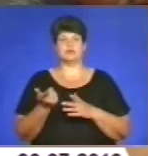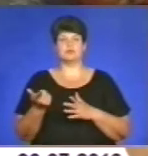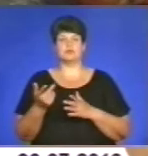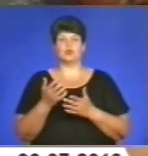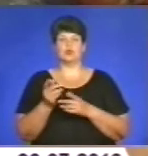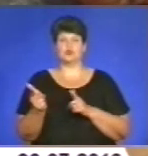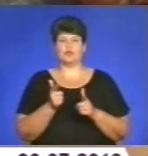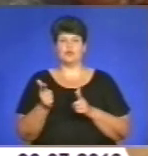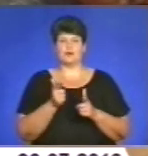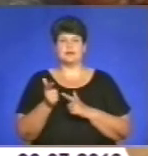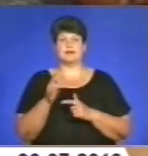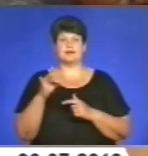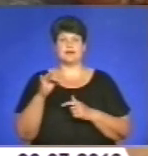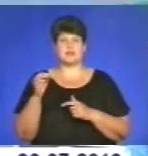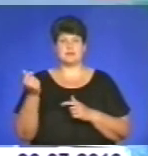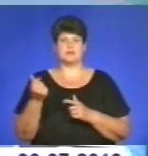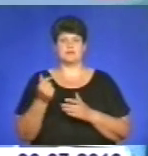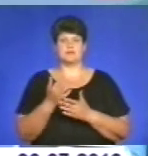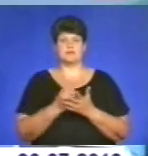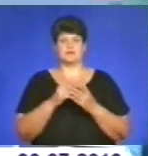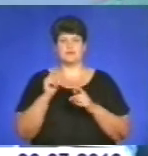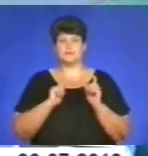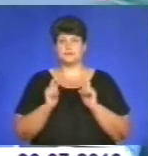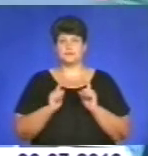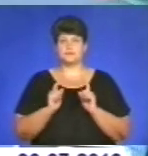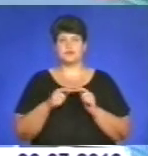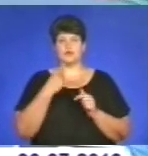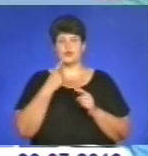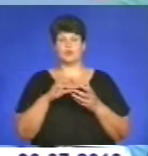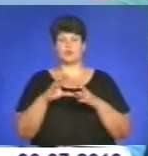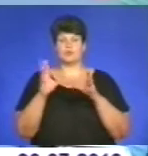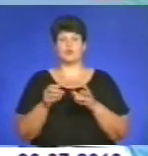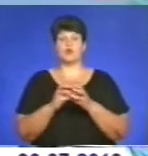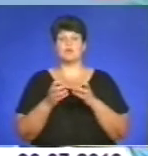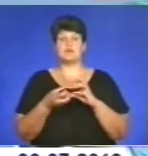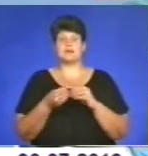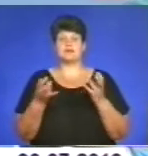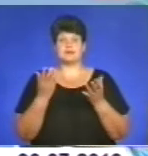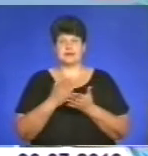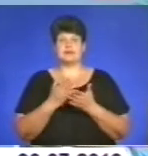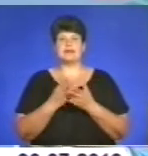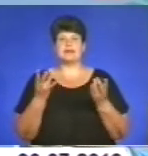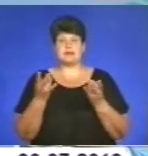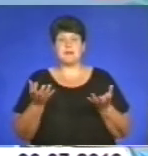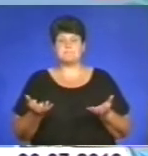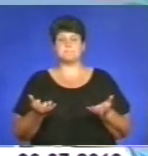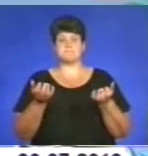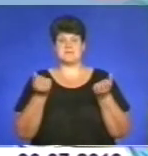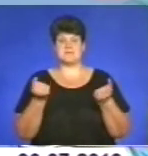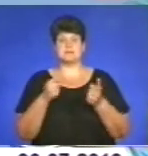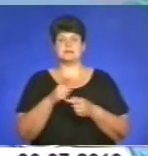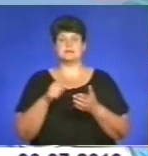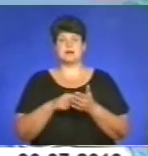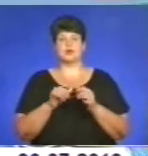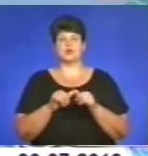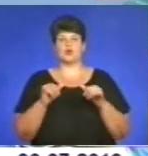кадри при вищих навчальних закладах. Я окреслюю коло проблем, які в нас є, які треба буде піднімати по ходу. Це питання